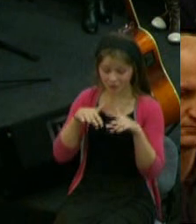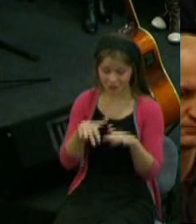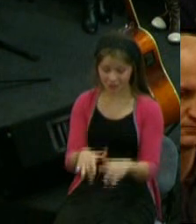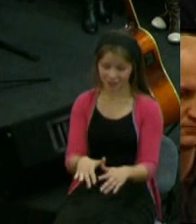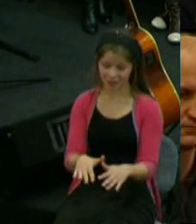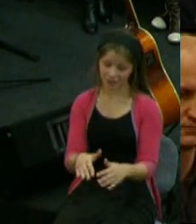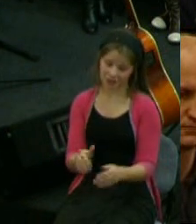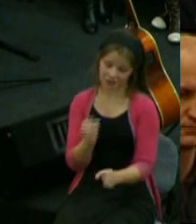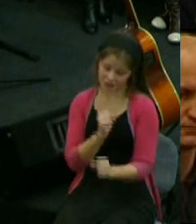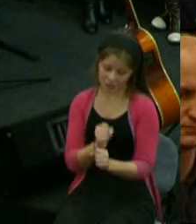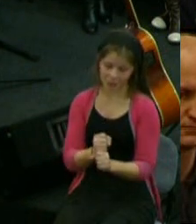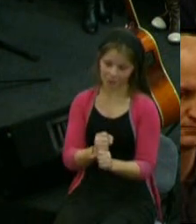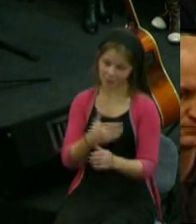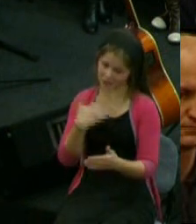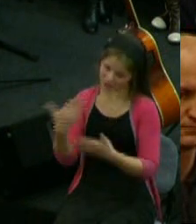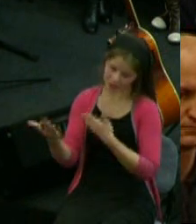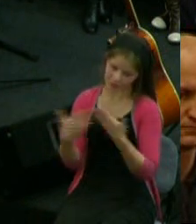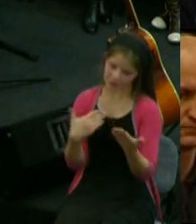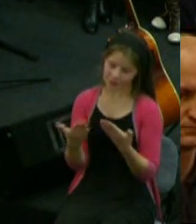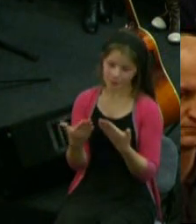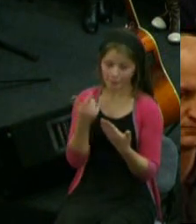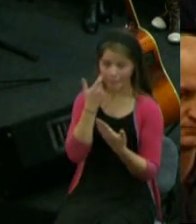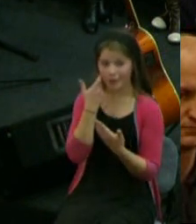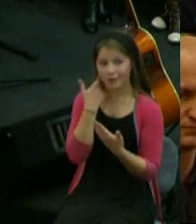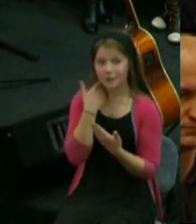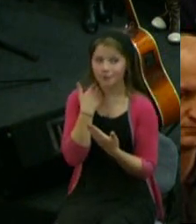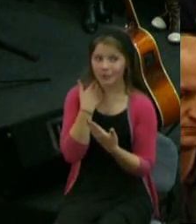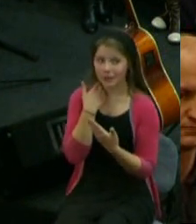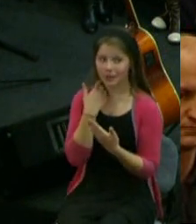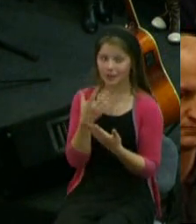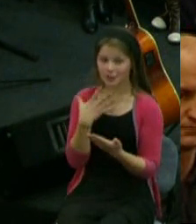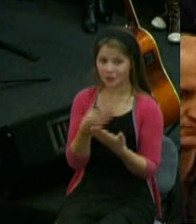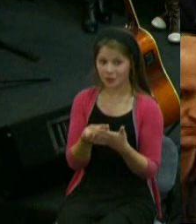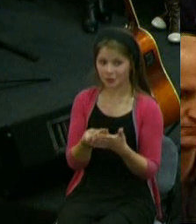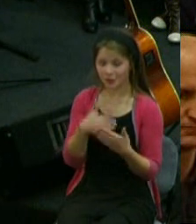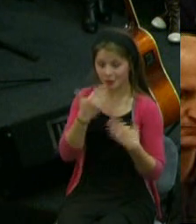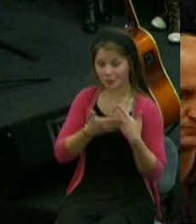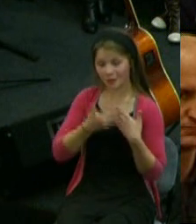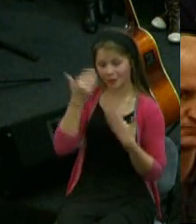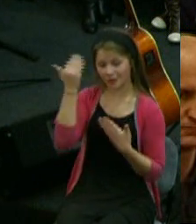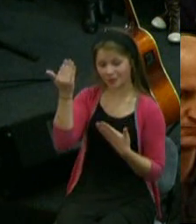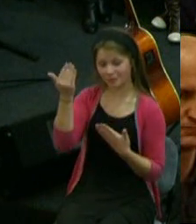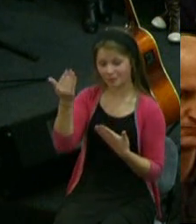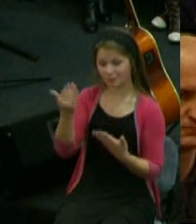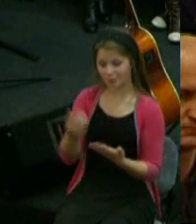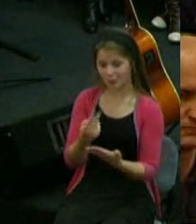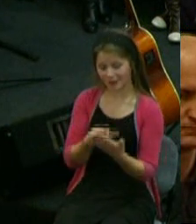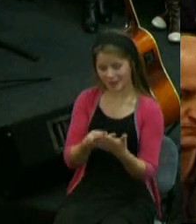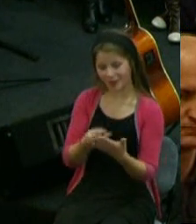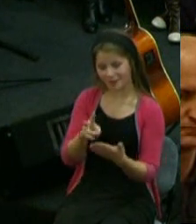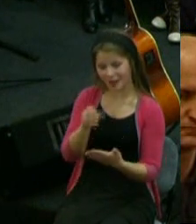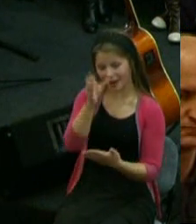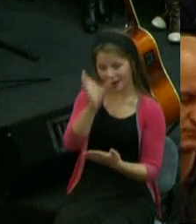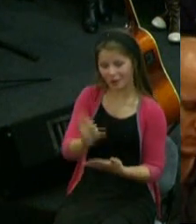І свою любов Він проявив на Голгофському хресті, як доказ своєї любові. Він пішов